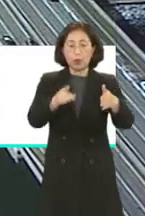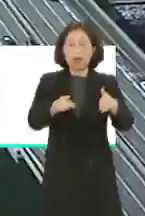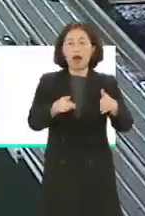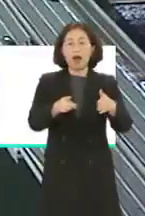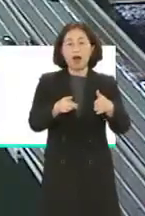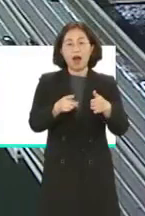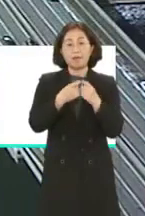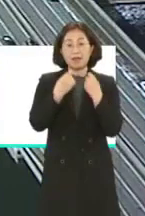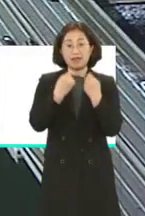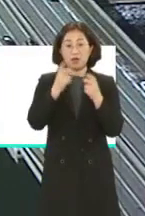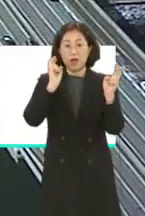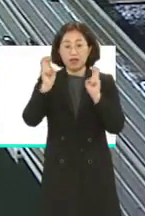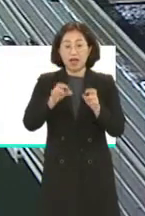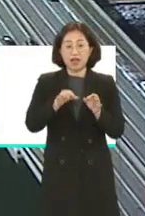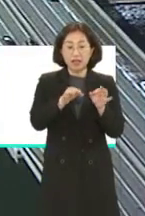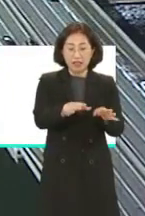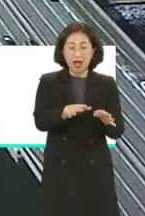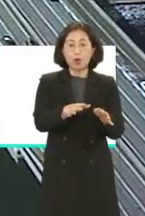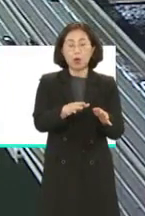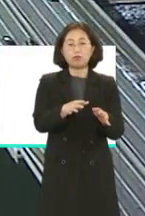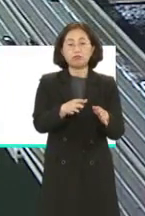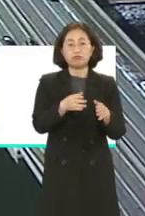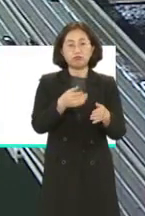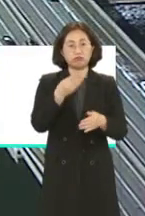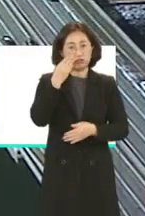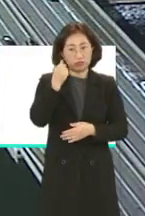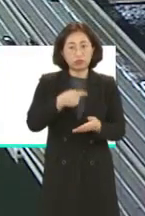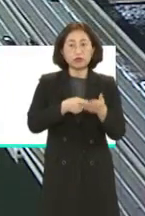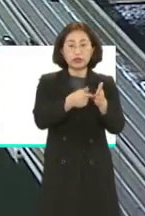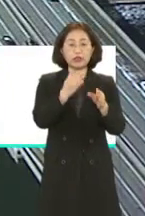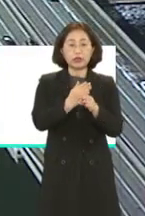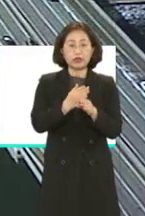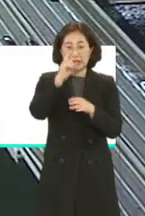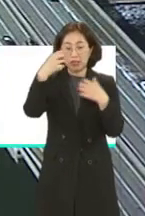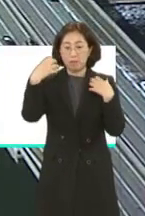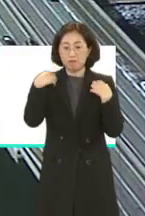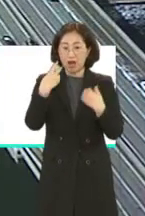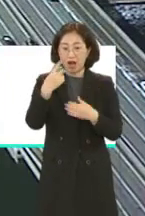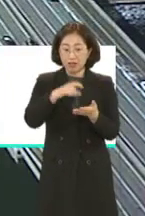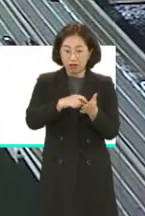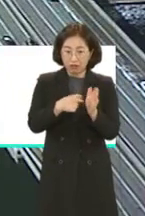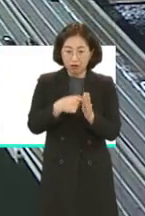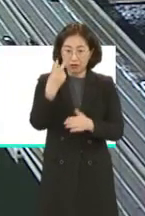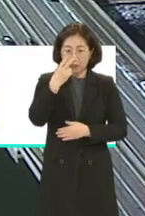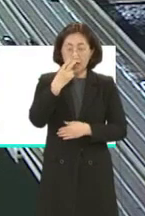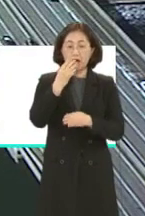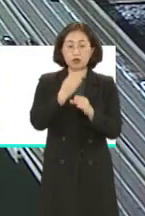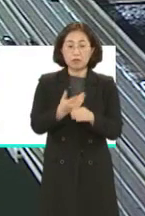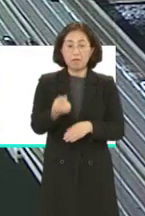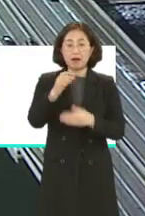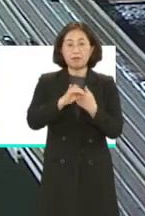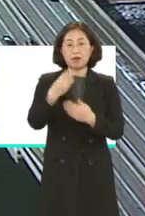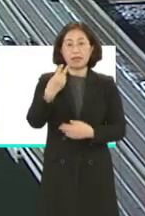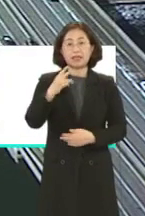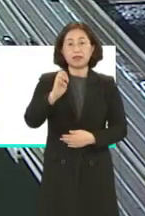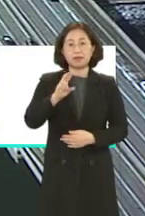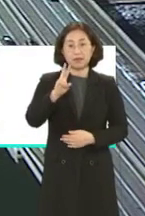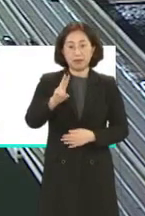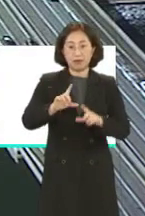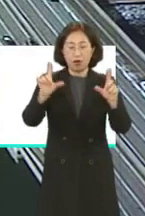있습니다. 현재 기재부가 민자 투입의 적격성 조사를 진행하고 있는데 빠르면 오는 2032년